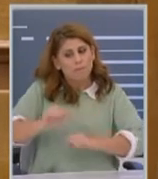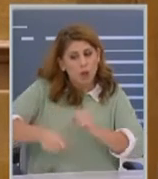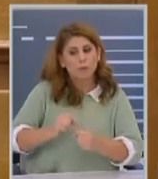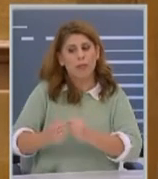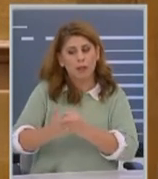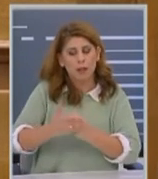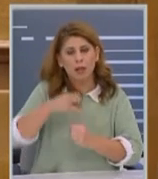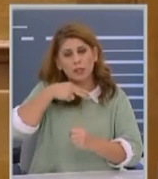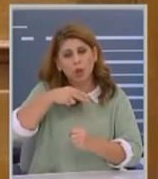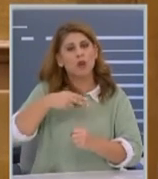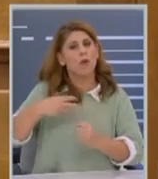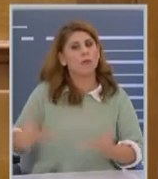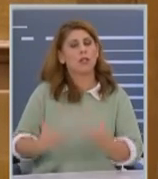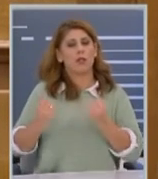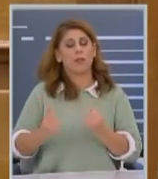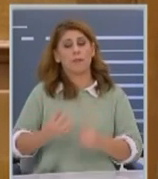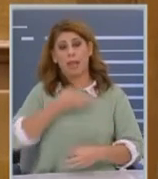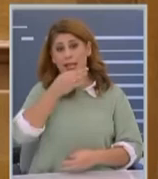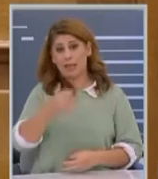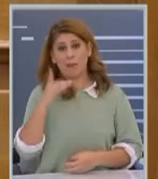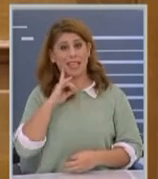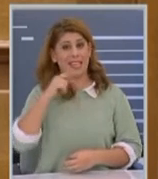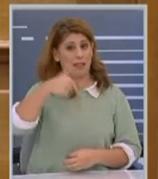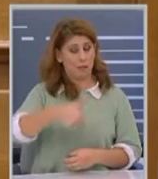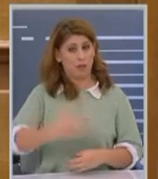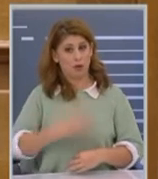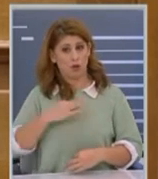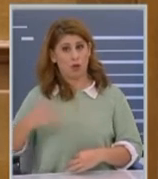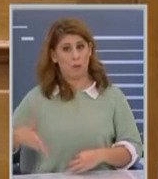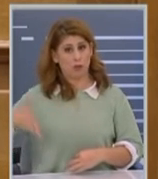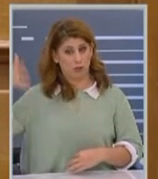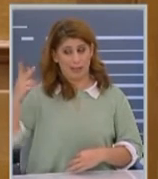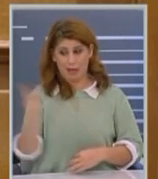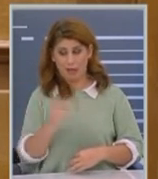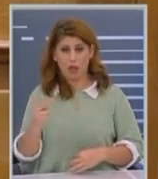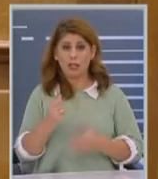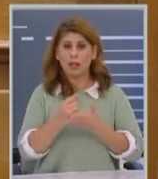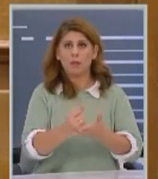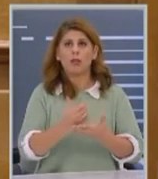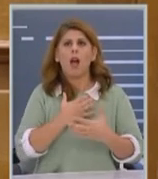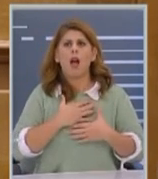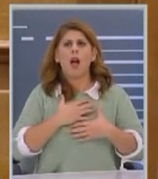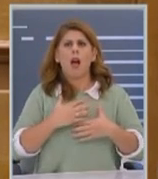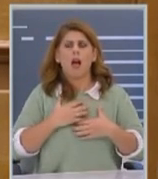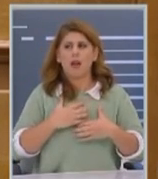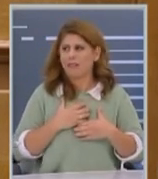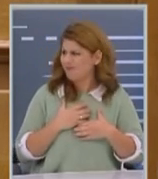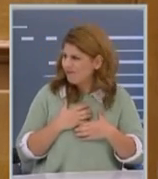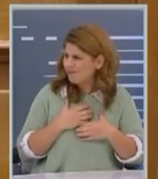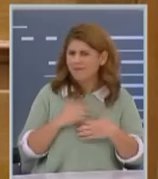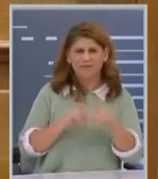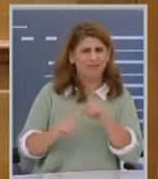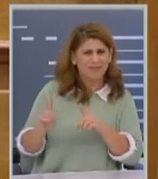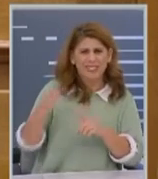Μίλησε τόσο η κυρία Γεννηματά όσο και ο κύριος Μητσοτάκης για χρηματοδοτική ασφυξία. Ποιοι μίλησαν αυτοί